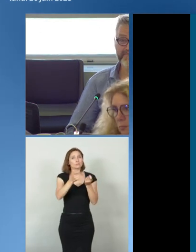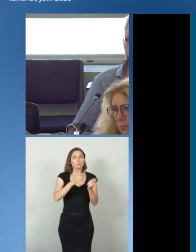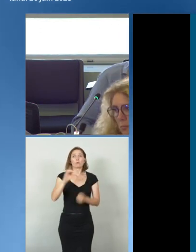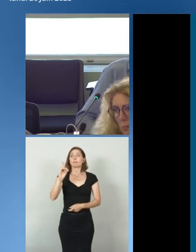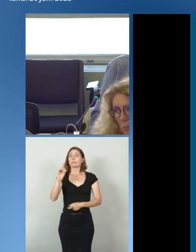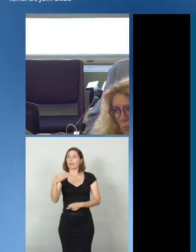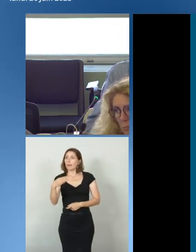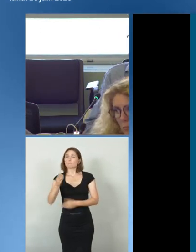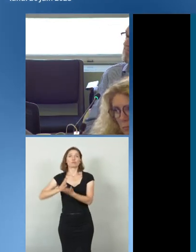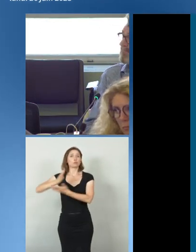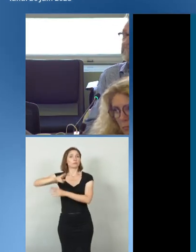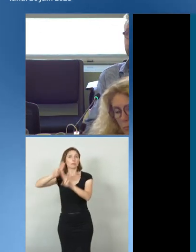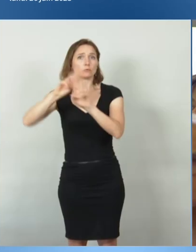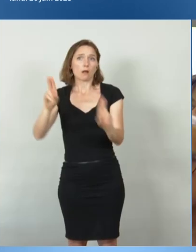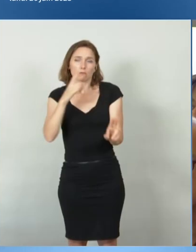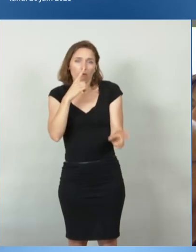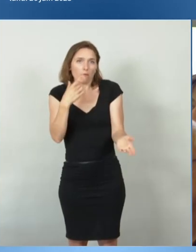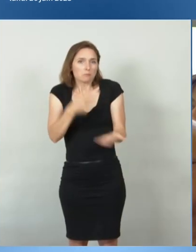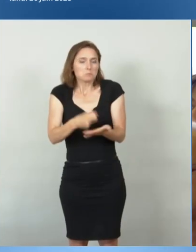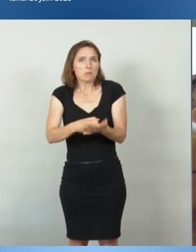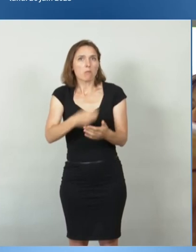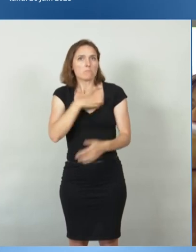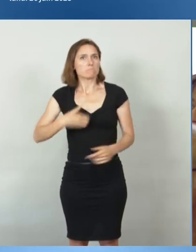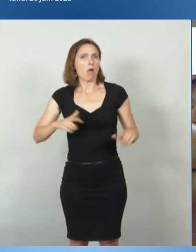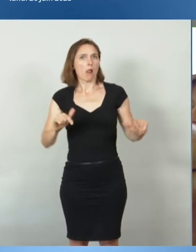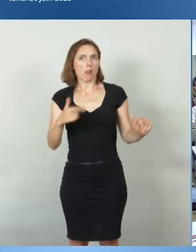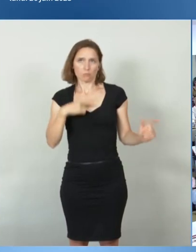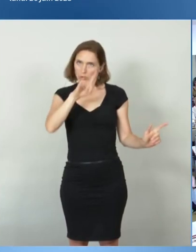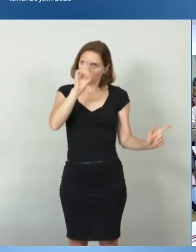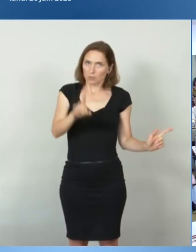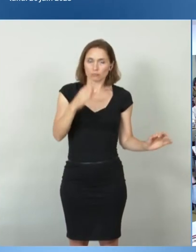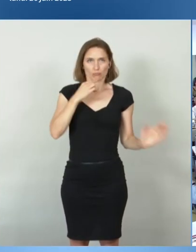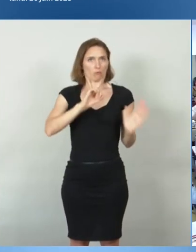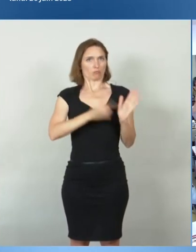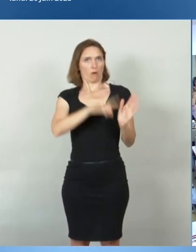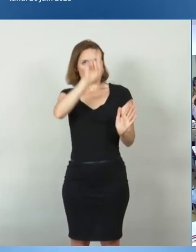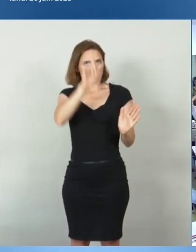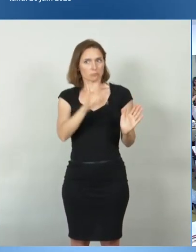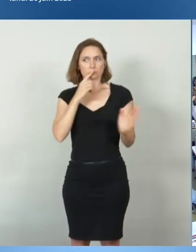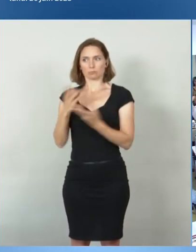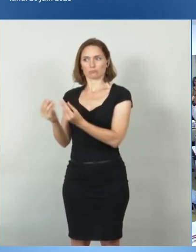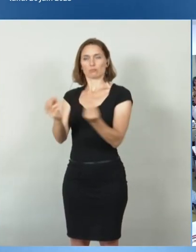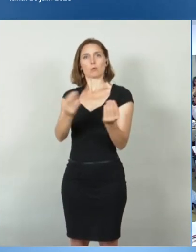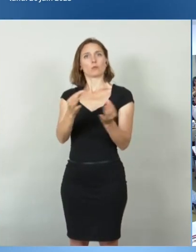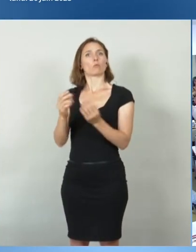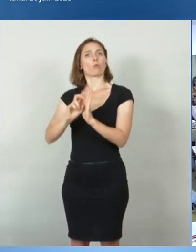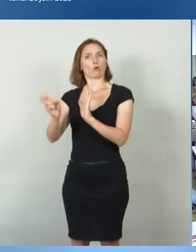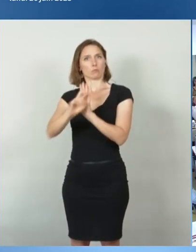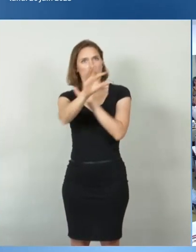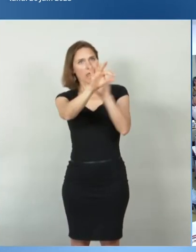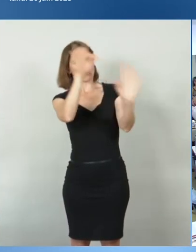la moindre des choses c'est que le maire soit là donc je voilà je pose la question et elle est fort légitime vis-à-vis dans l'ensemble des grenoblois qui l'ont élus merci